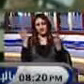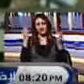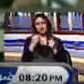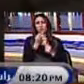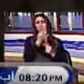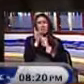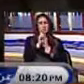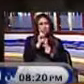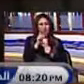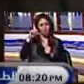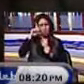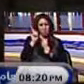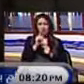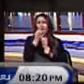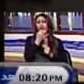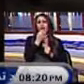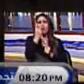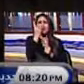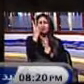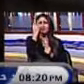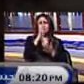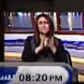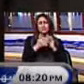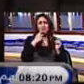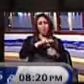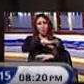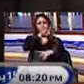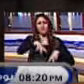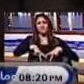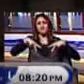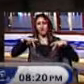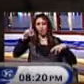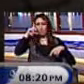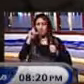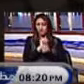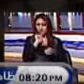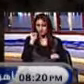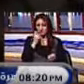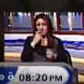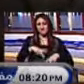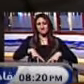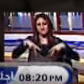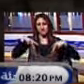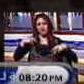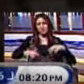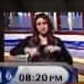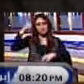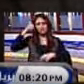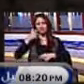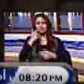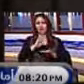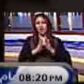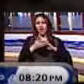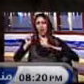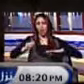الحكم، وانت تعرف الفرحه العارمه اللي كانت بتعم هذه القاعه لنصره مبارك بعد اعلان